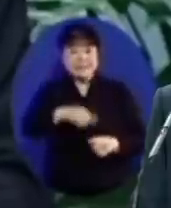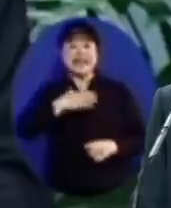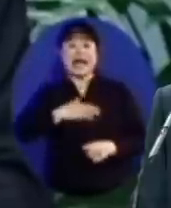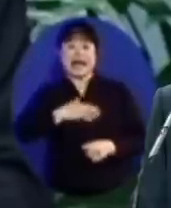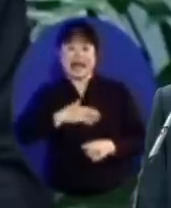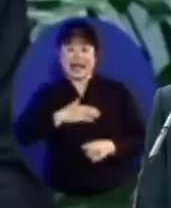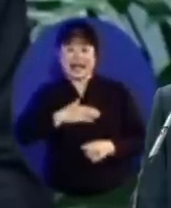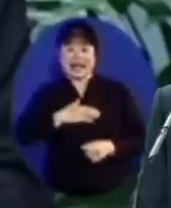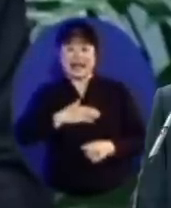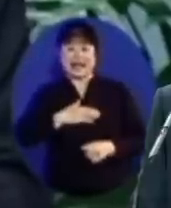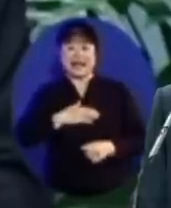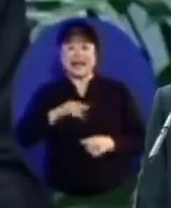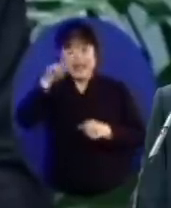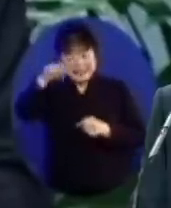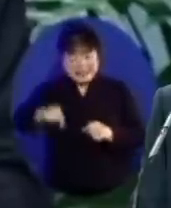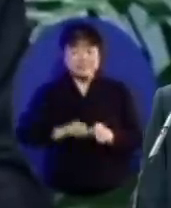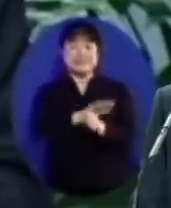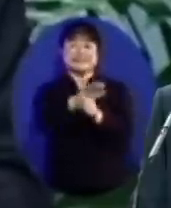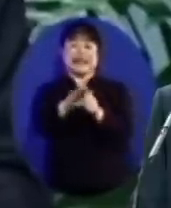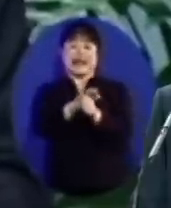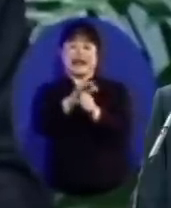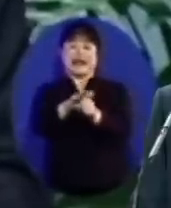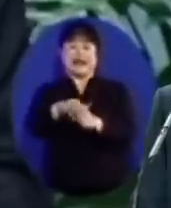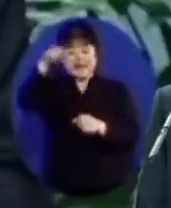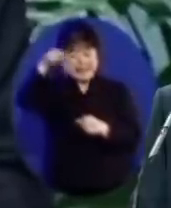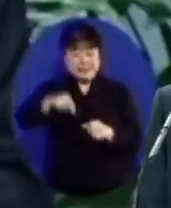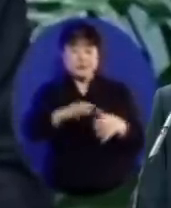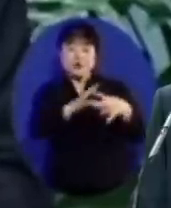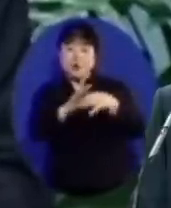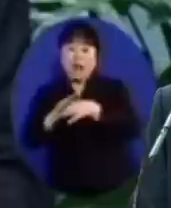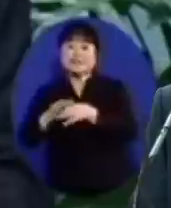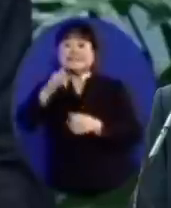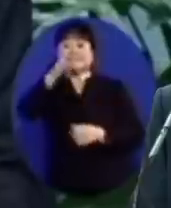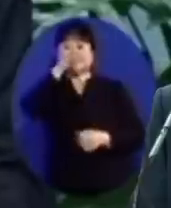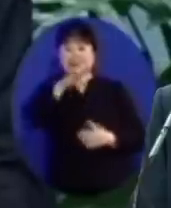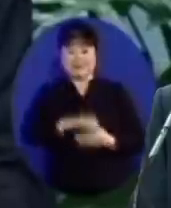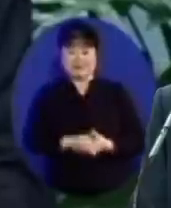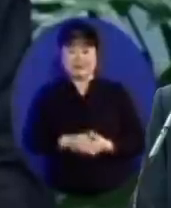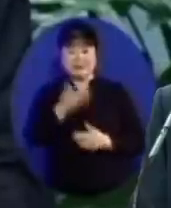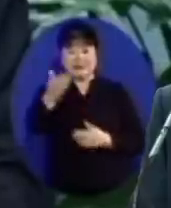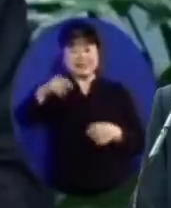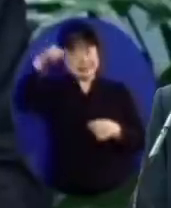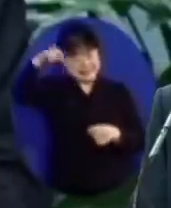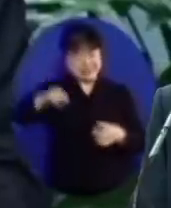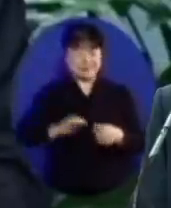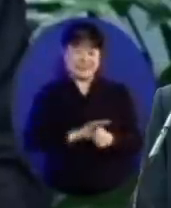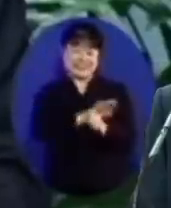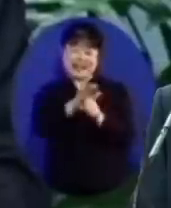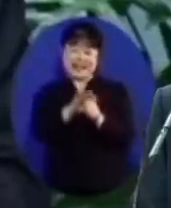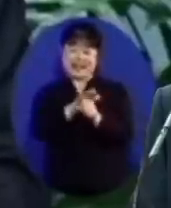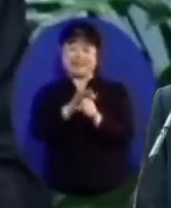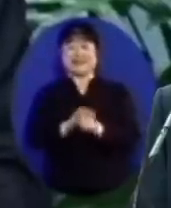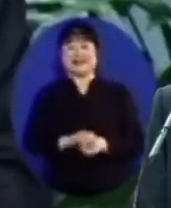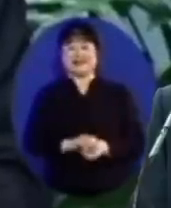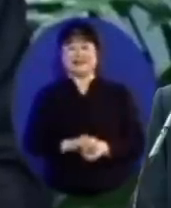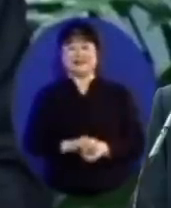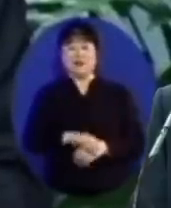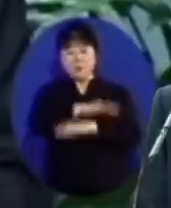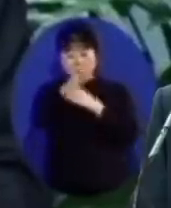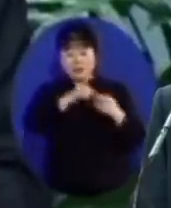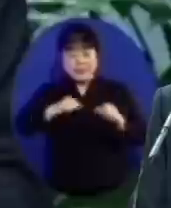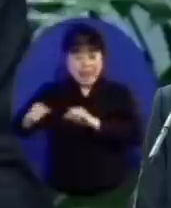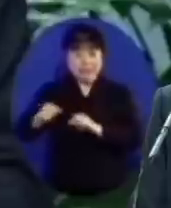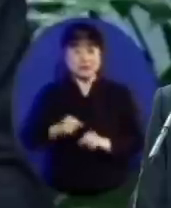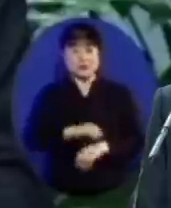했었습니다. 깊이 사랑한다는 것은 깊은 관심을 갖는 것을 말합니다. 내가 당신을 깊이 사랑합니다. 당신의 일거수 일투족